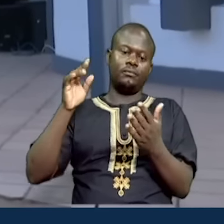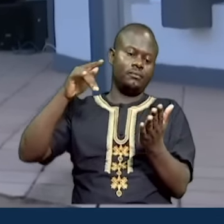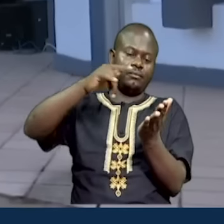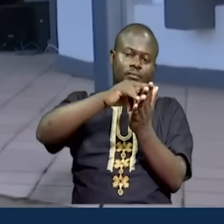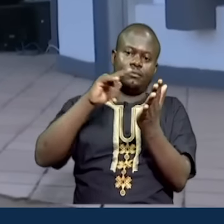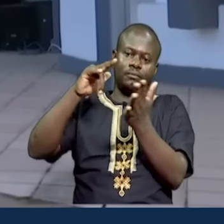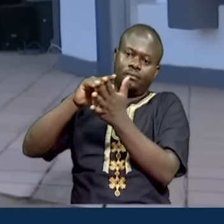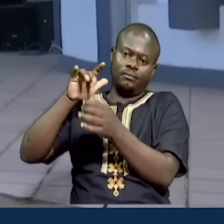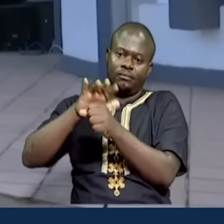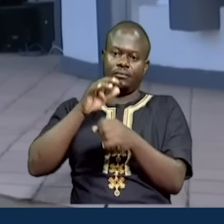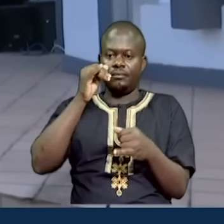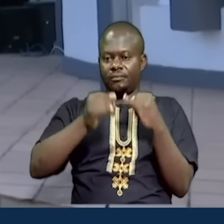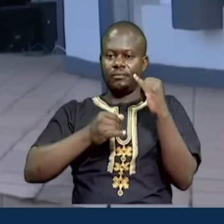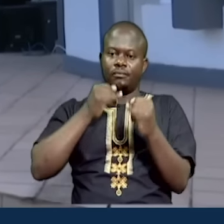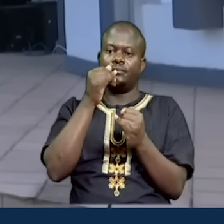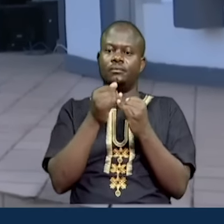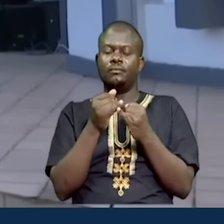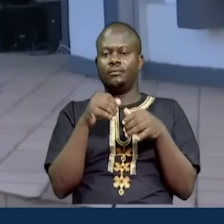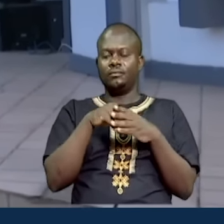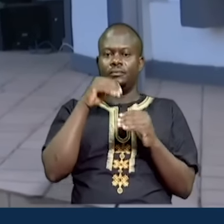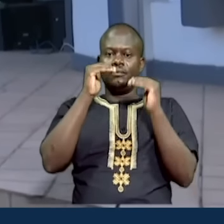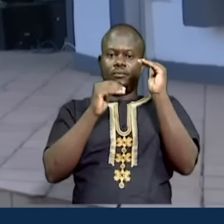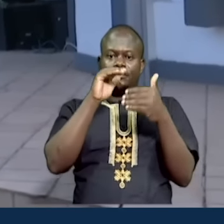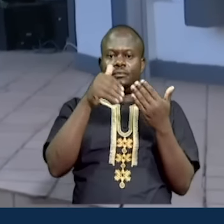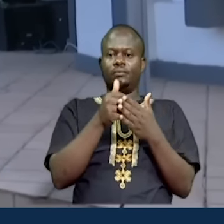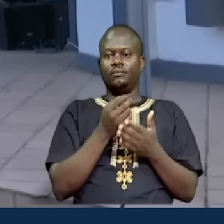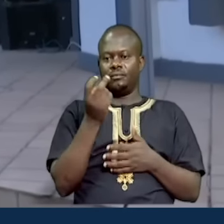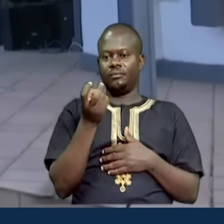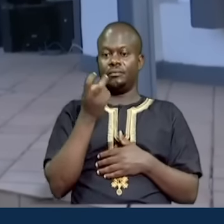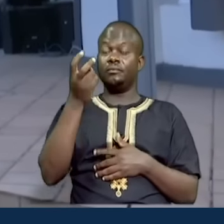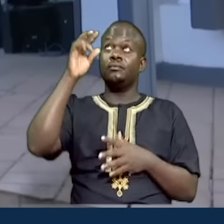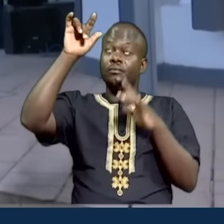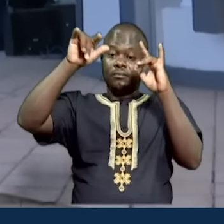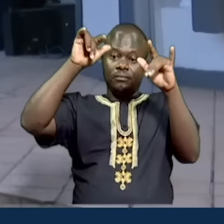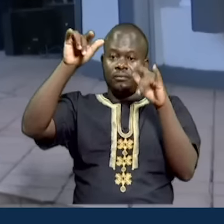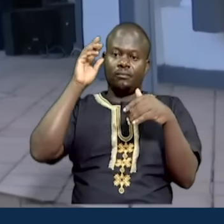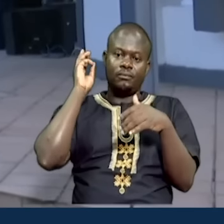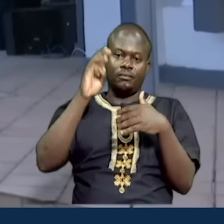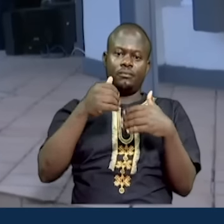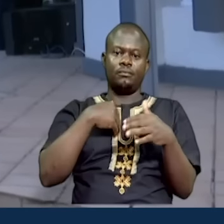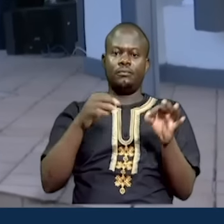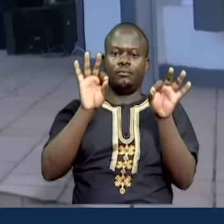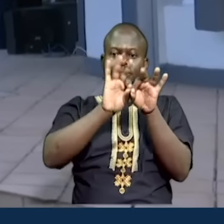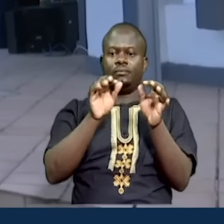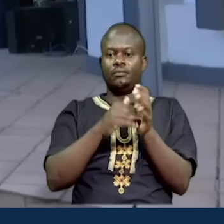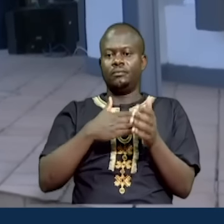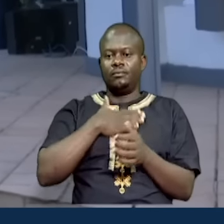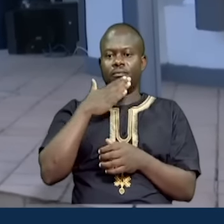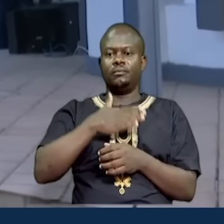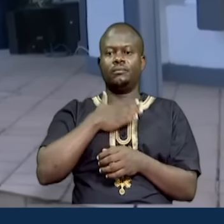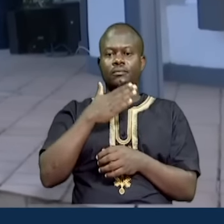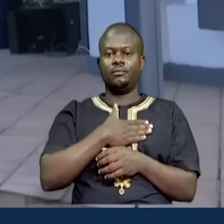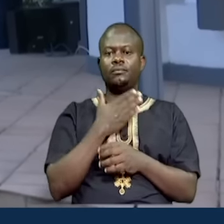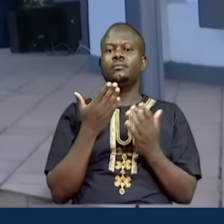indege nyinshi mpuzamahanga mu rwego rwo transport yo mu kirere, bizatugira akamaro kandi byadushimishije,